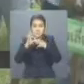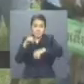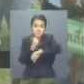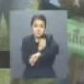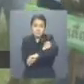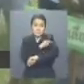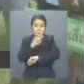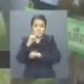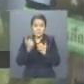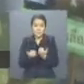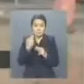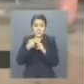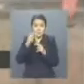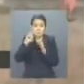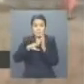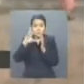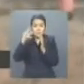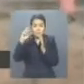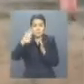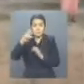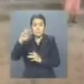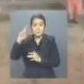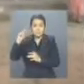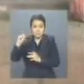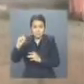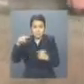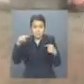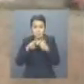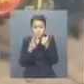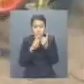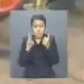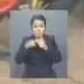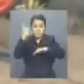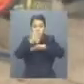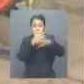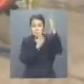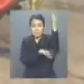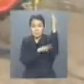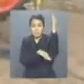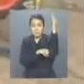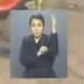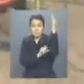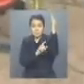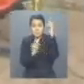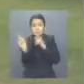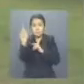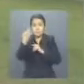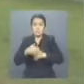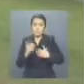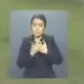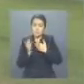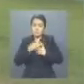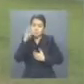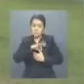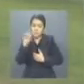รินทร์ทองสกุลรองผู้ว่าราชการจังหวัดสตูลบอกว่าการจัดงานวันแรงงานแห่งชาติเป็นการเตือนใจให้ประชาชนภาครัฐและภาคเอ